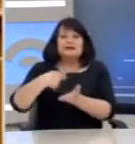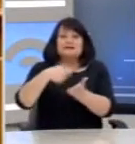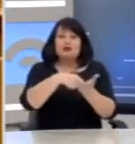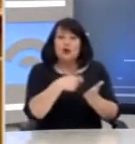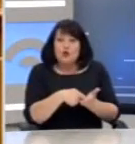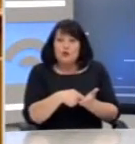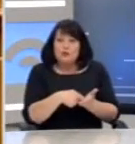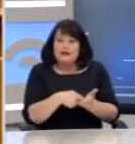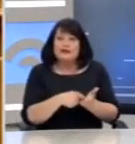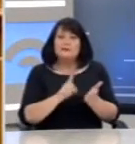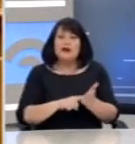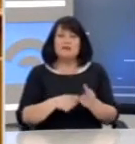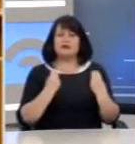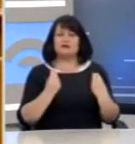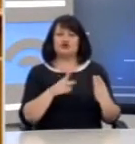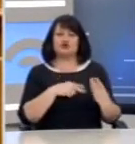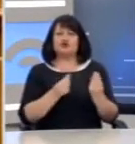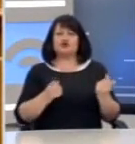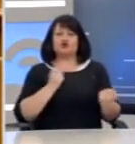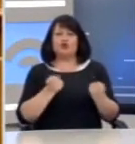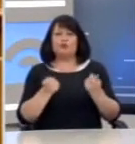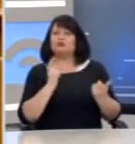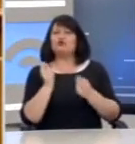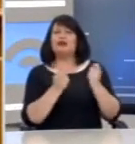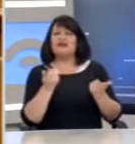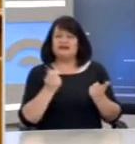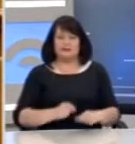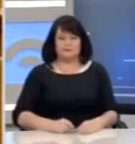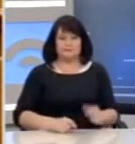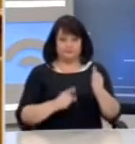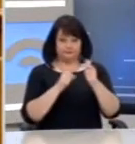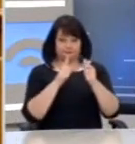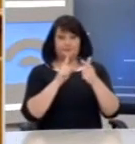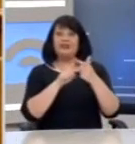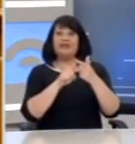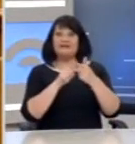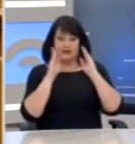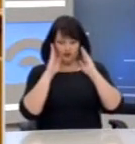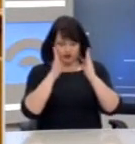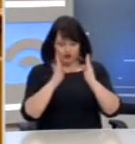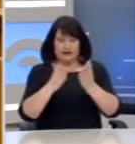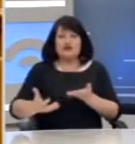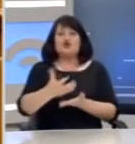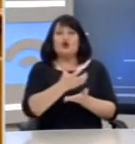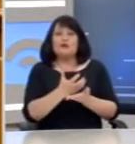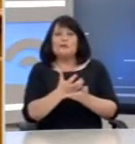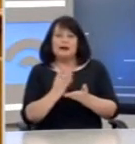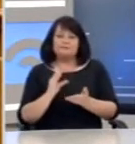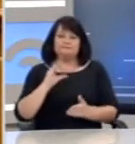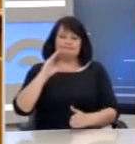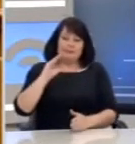Δεύτερος στόχος, η αναδιανομή του εισοδήματος, ώστε αυτή η αναγκαία προσαρμογή, που συνεπάγεται η